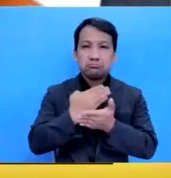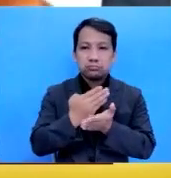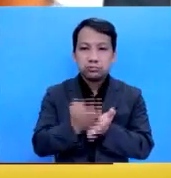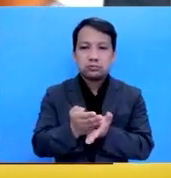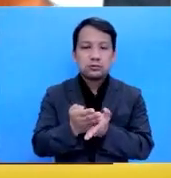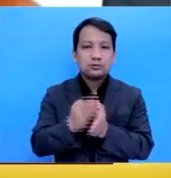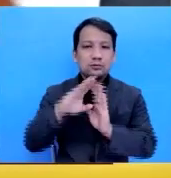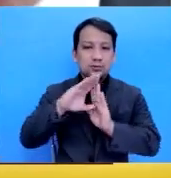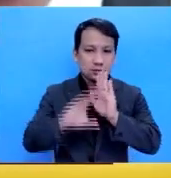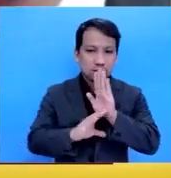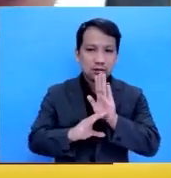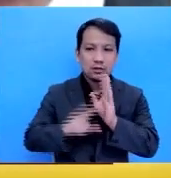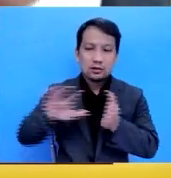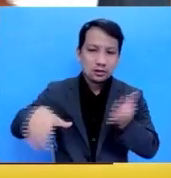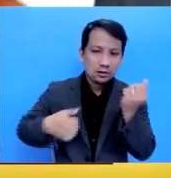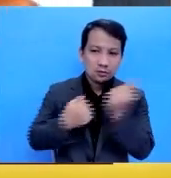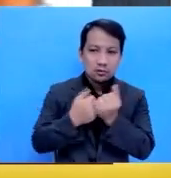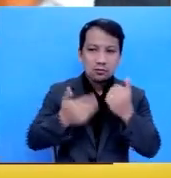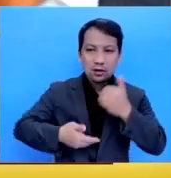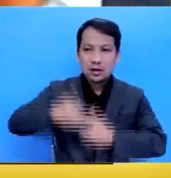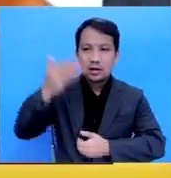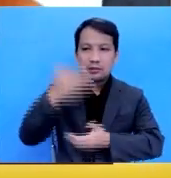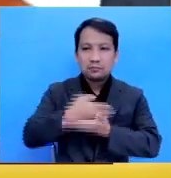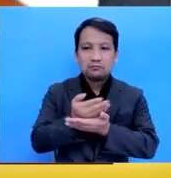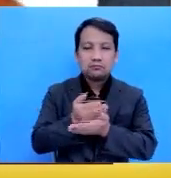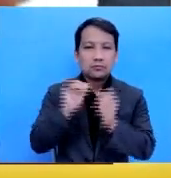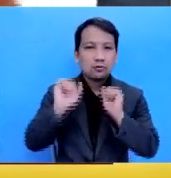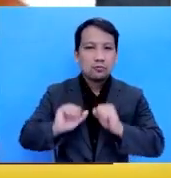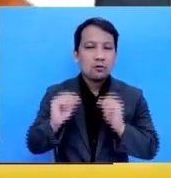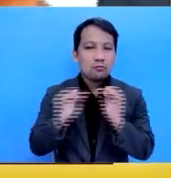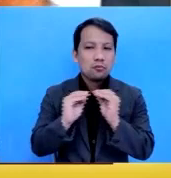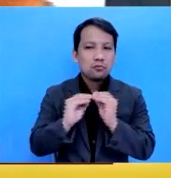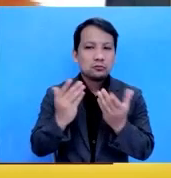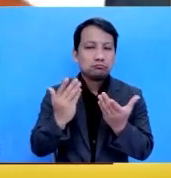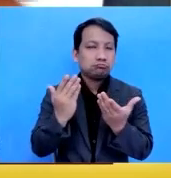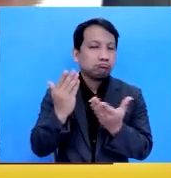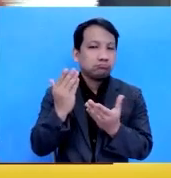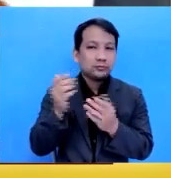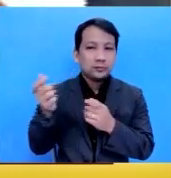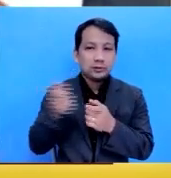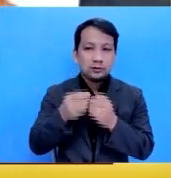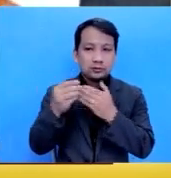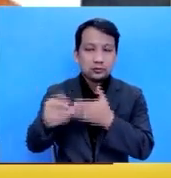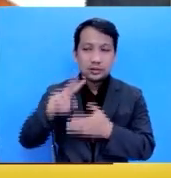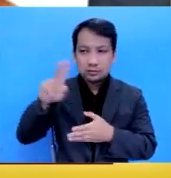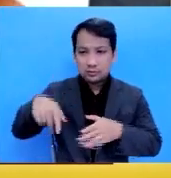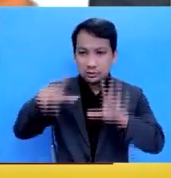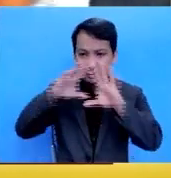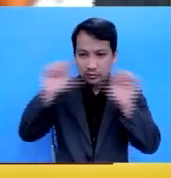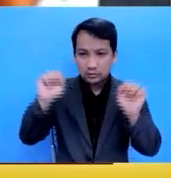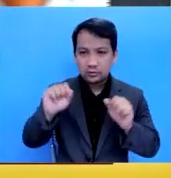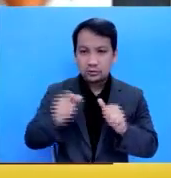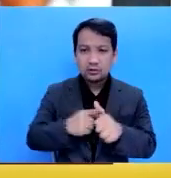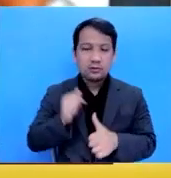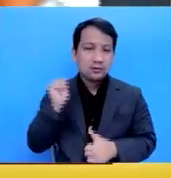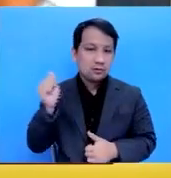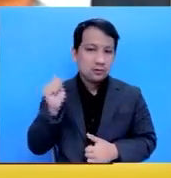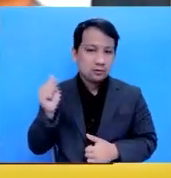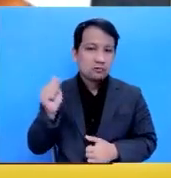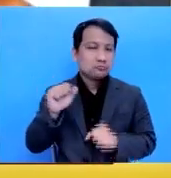Constitution, supposed to receive the highest budgetary, is now being headed by the Vice President herself, and